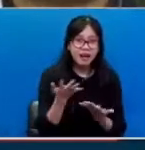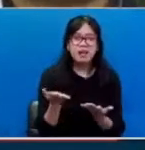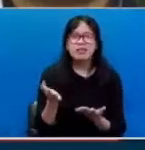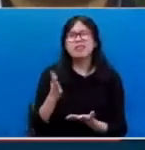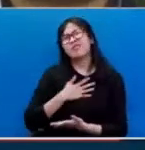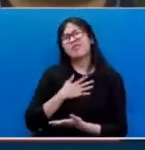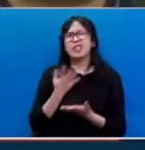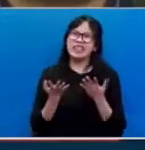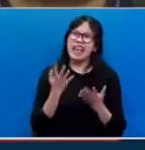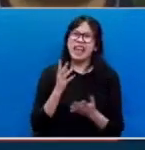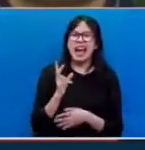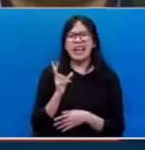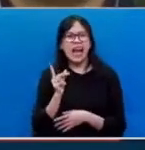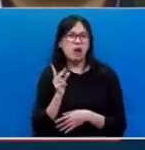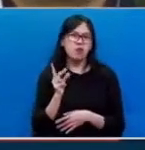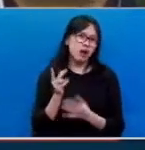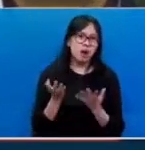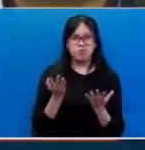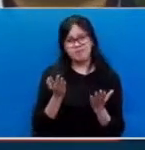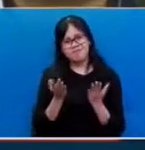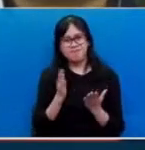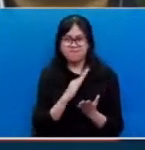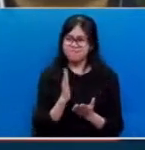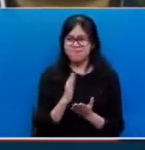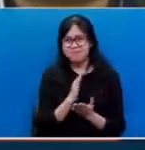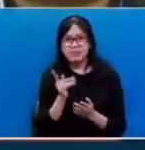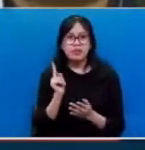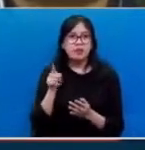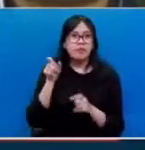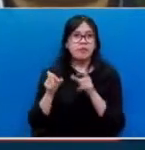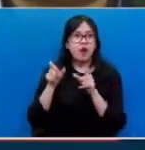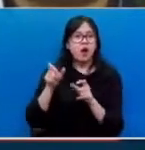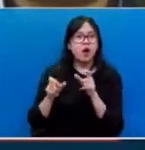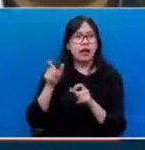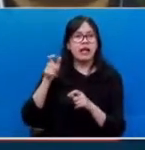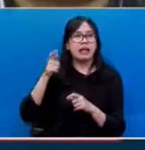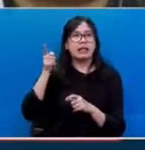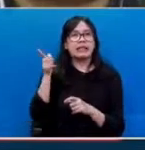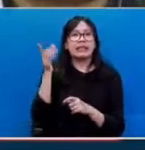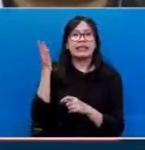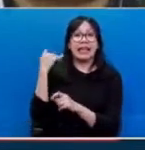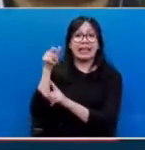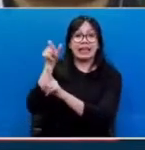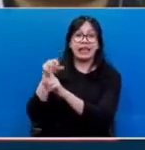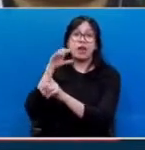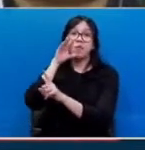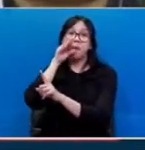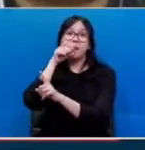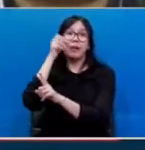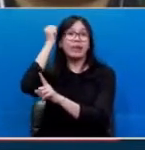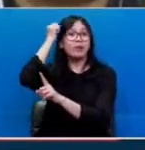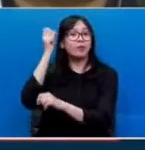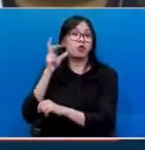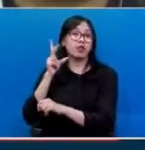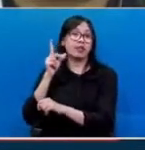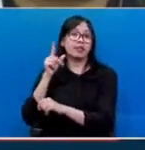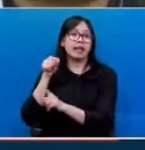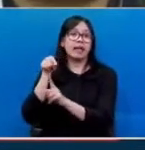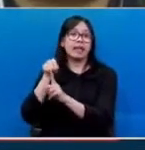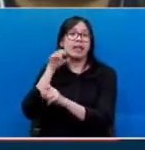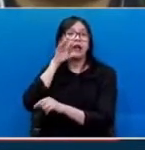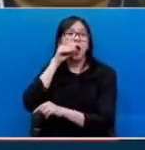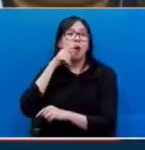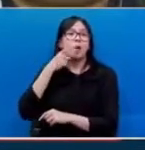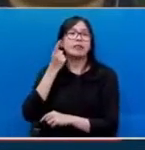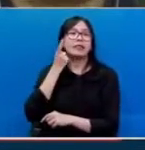salah satu keterangan ahli ya dan itu juga keterangan ahli yang ee apa yang EE menjawab pertanyaan